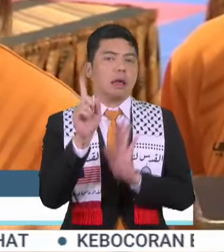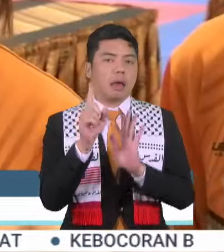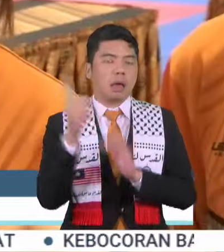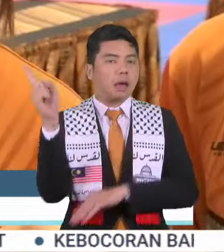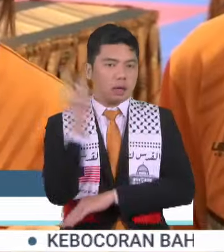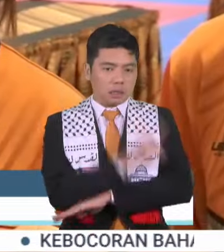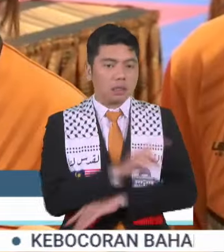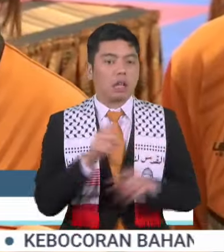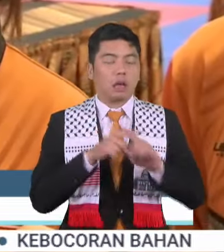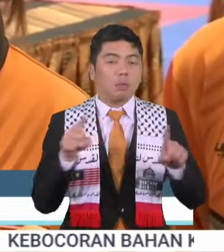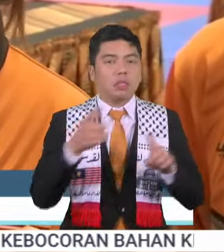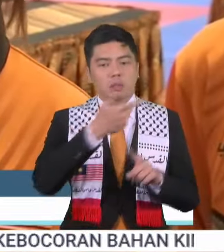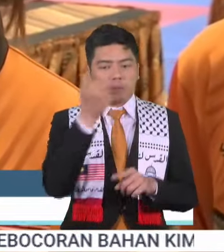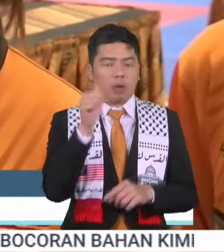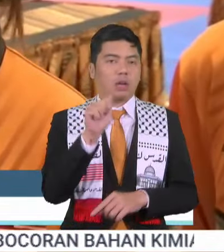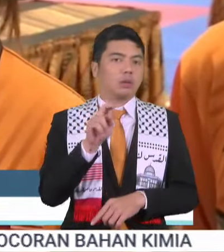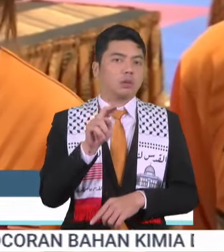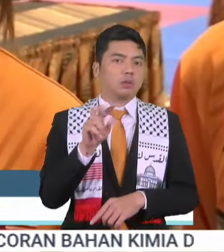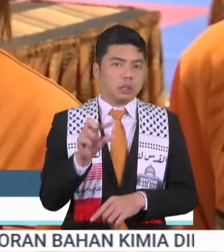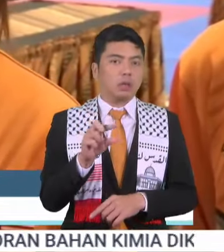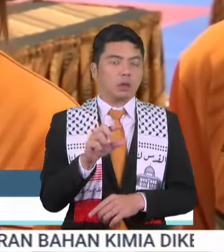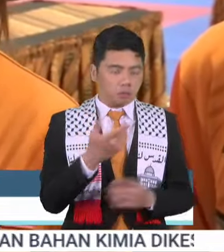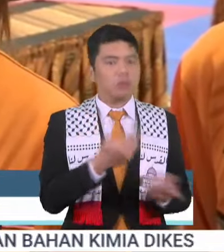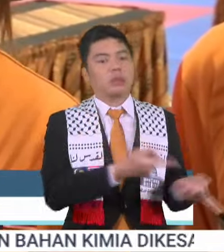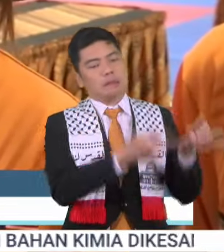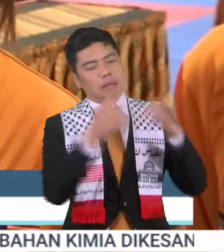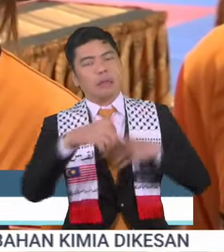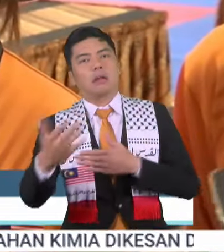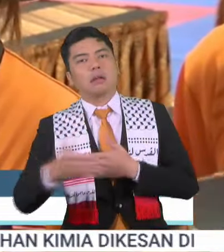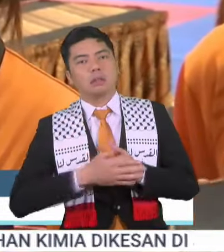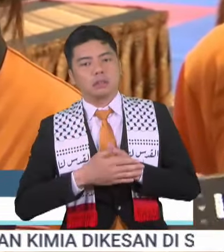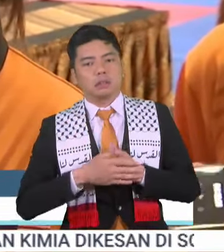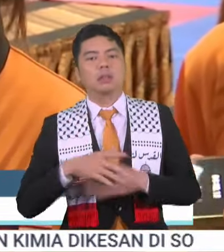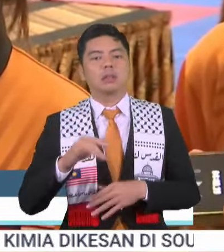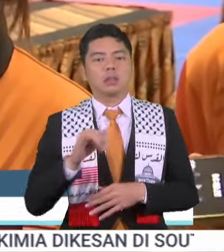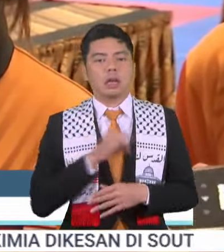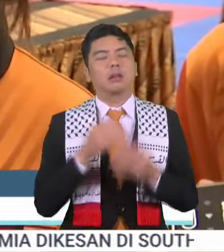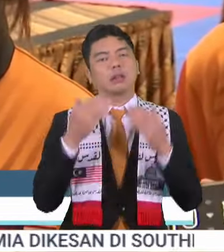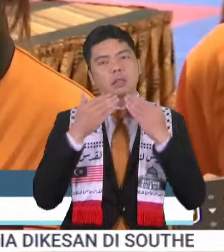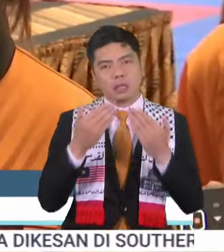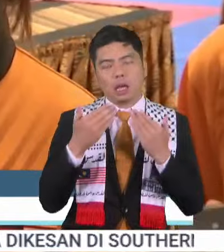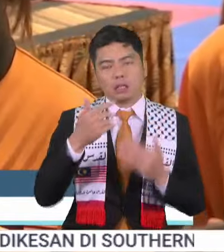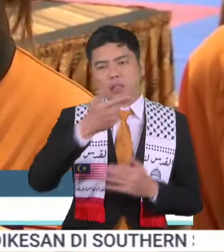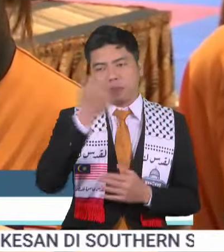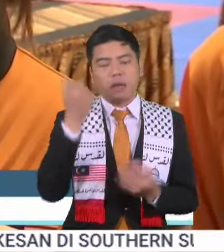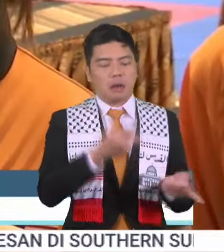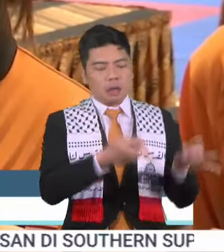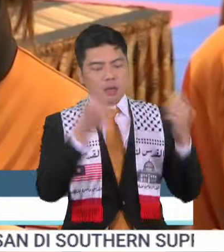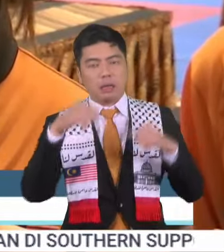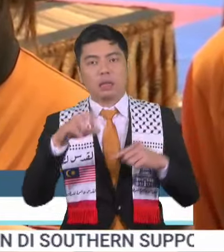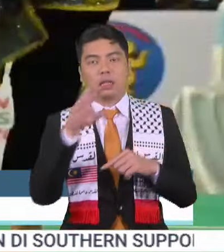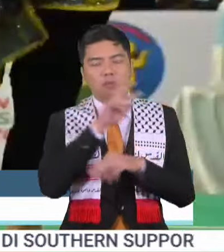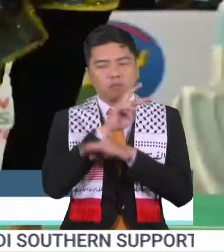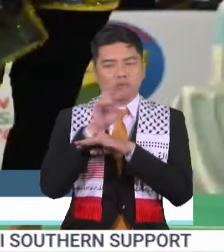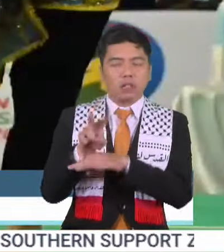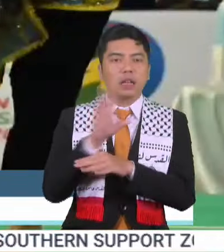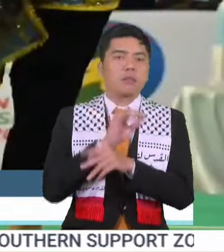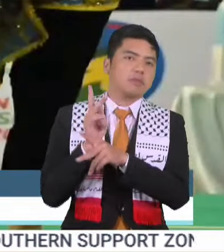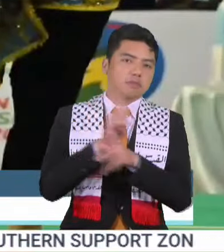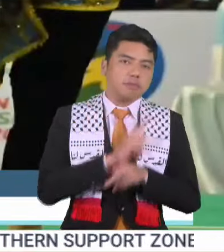Tapi sebab AUG dia balik. So kita sangat berterima kasihlah sebab dia sanggup datang sini nak tengok jaga kita orang.